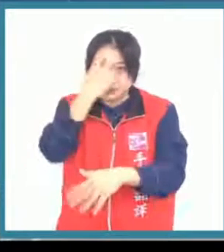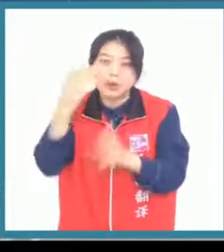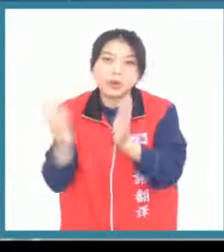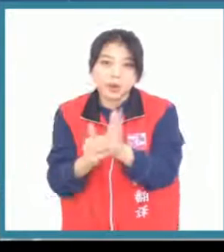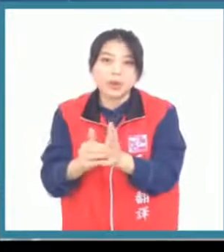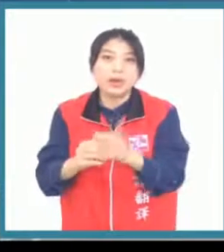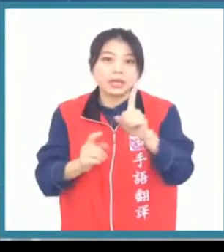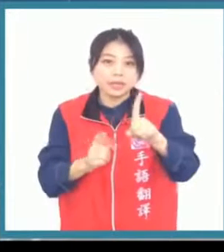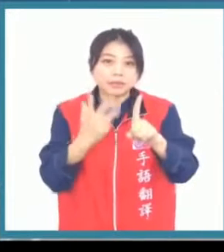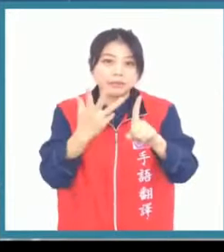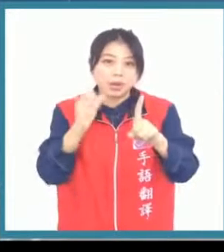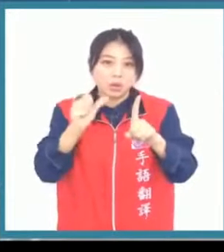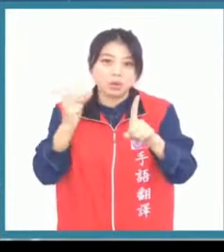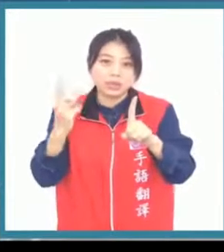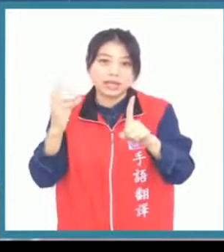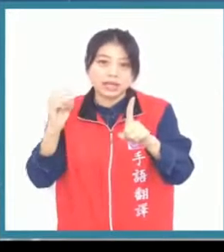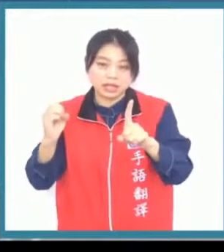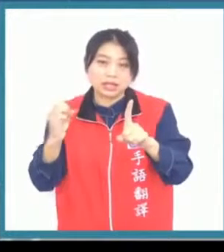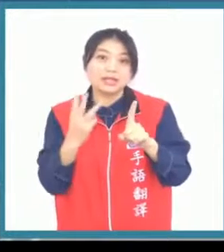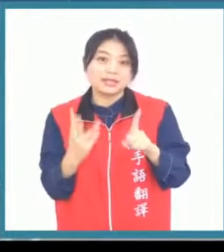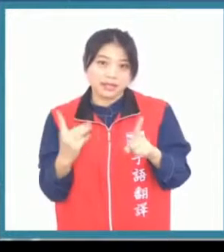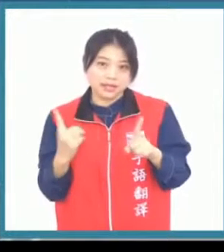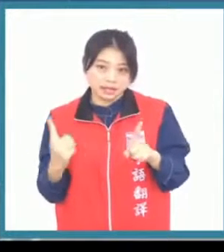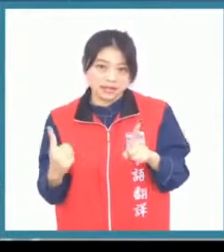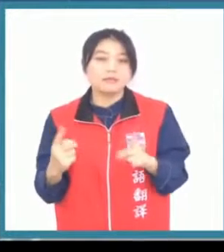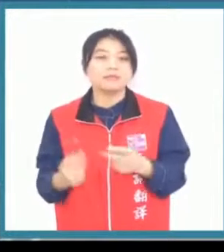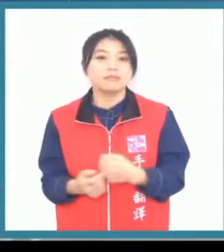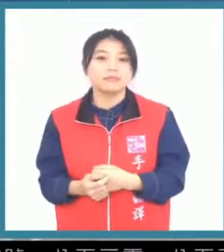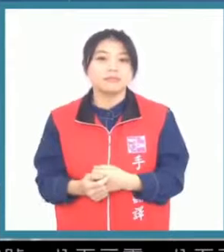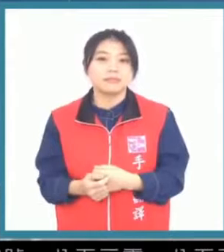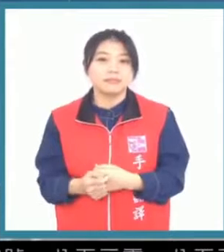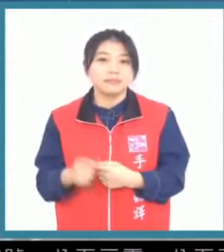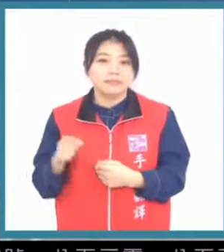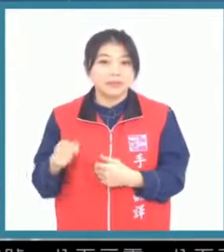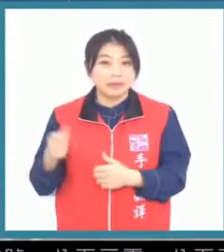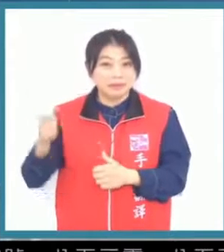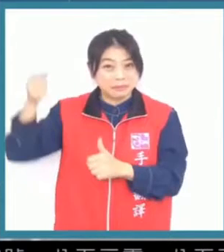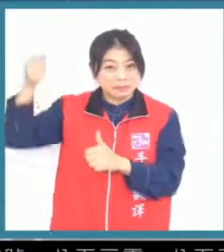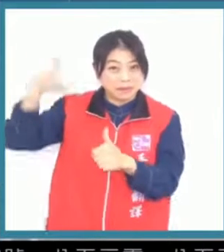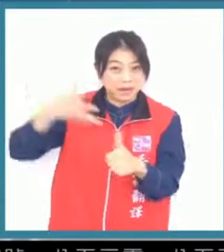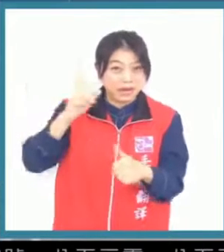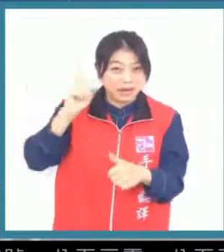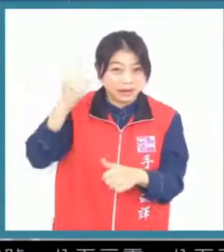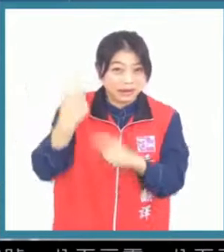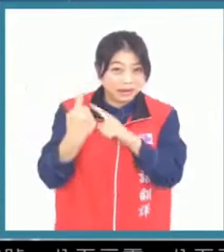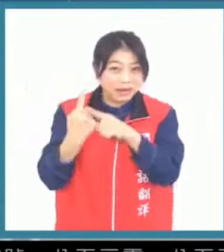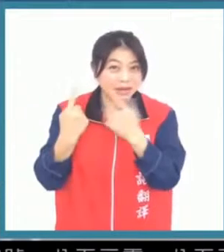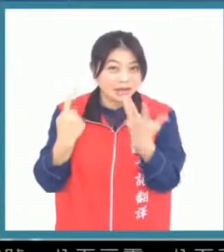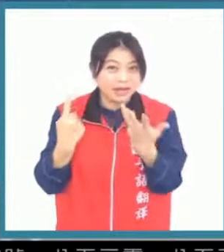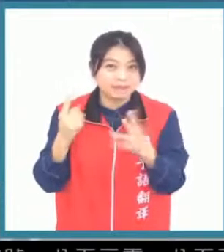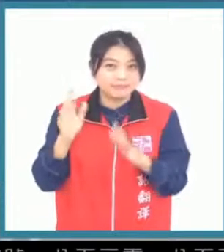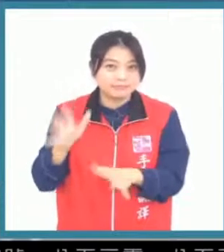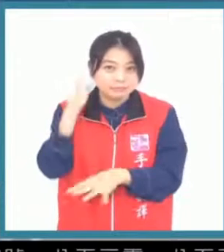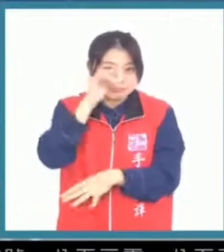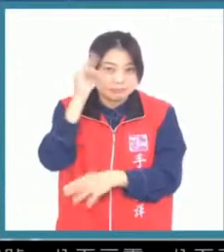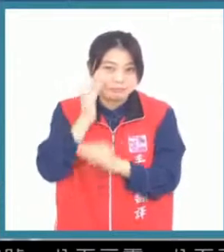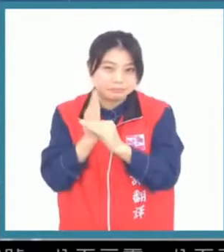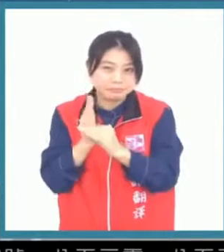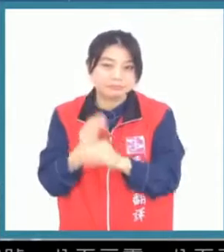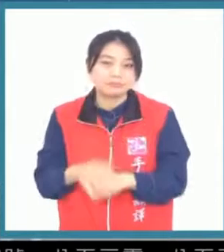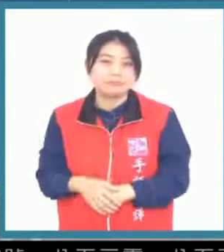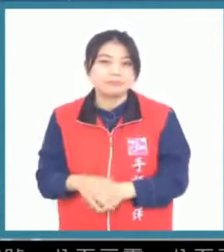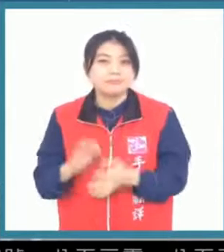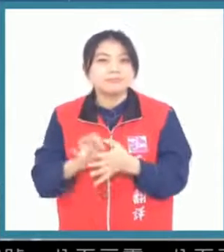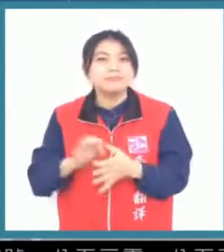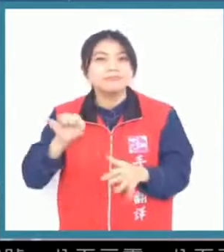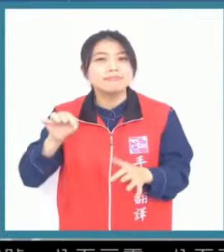号18530 18531，那么她的感染途径仍然在调查中，因